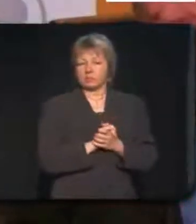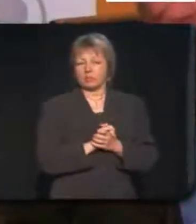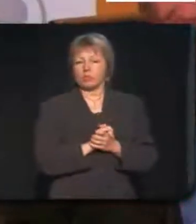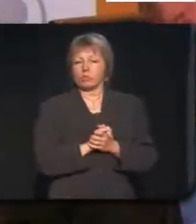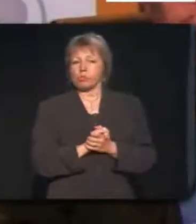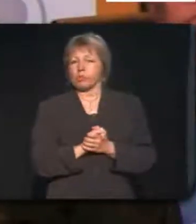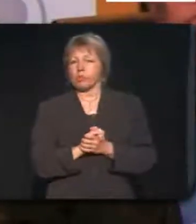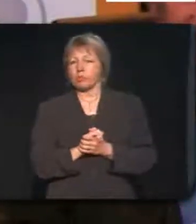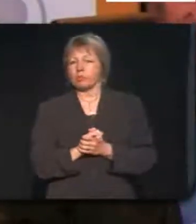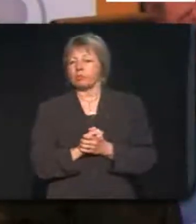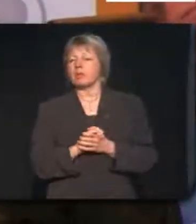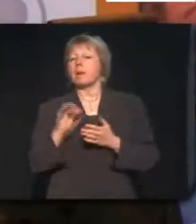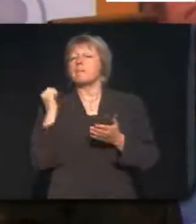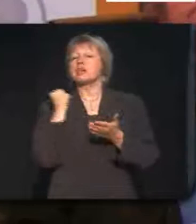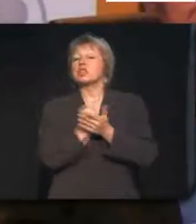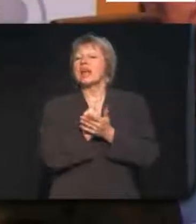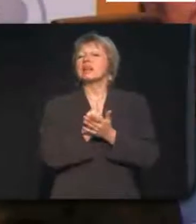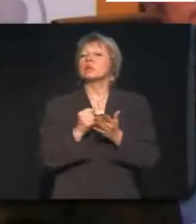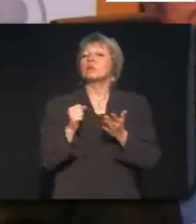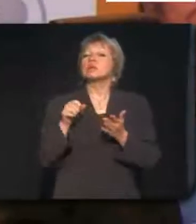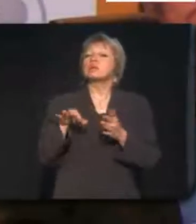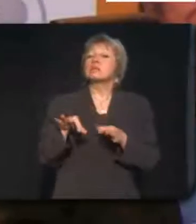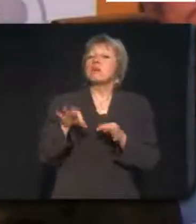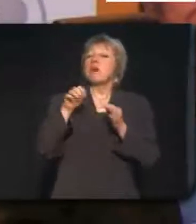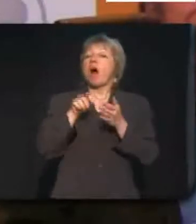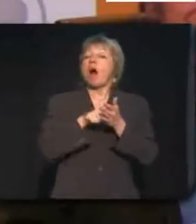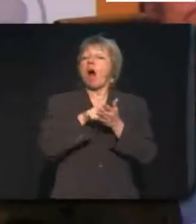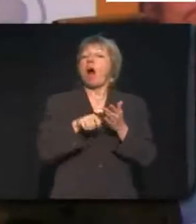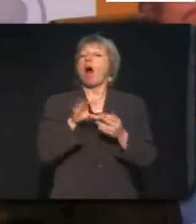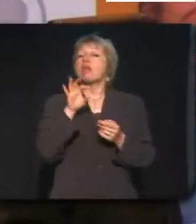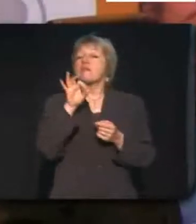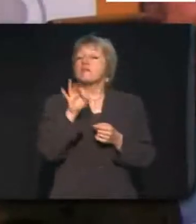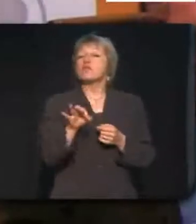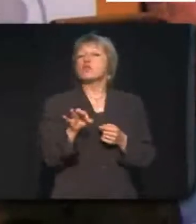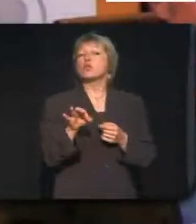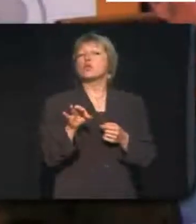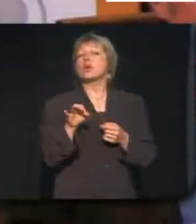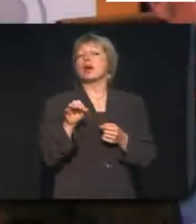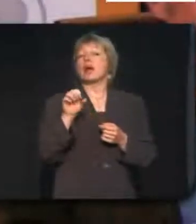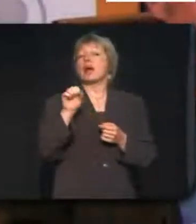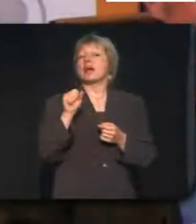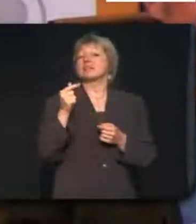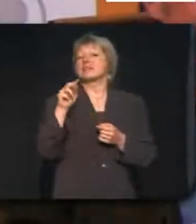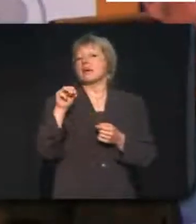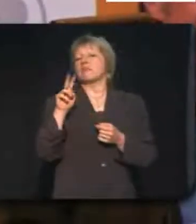die bestätigungswahl für die stmv kommt dann auch noch drauf auf den Stack